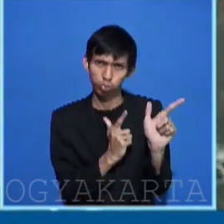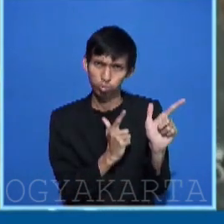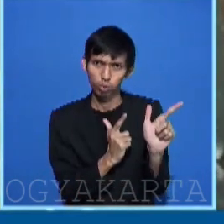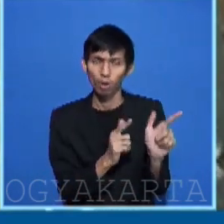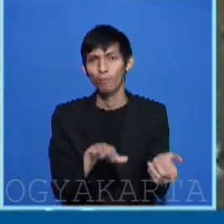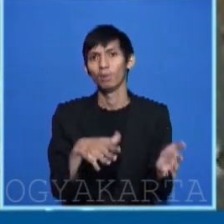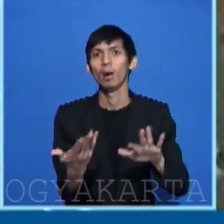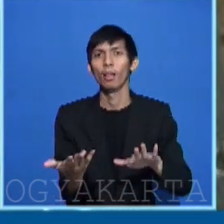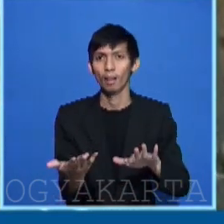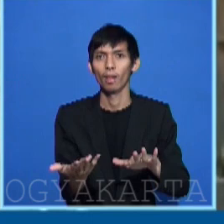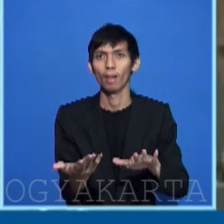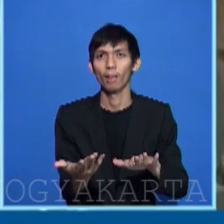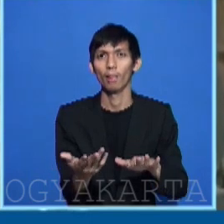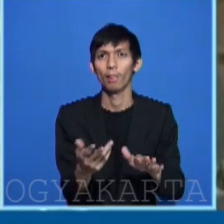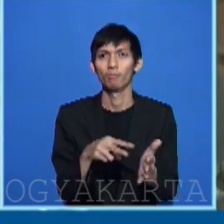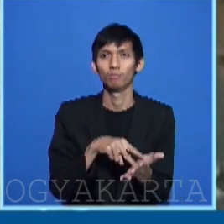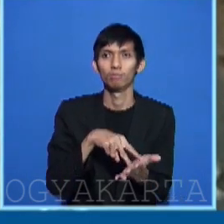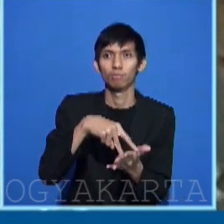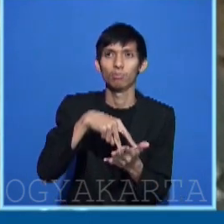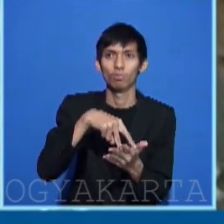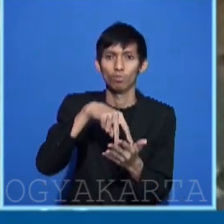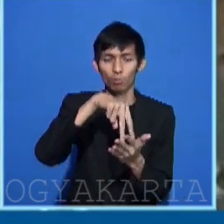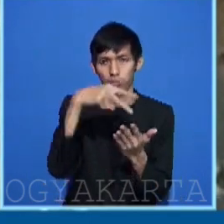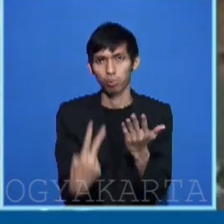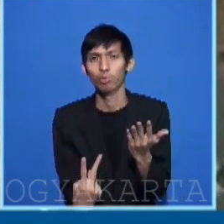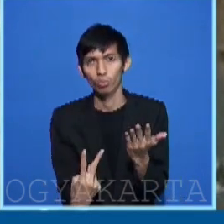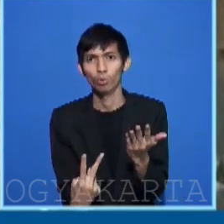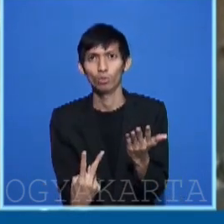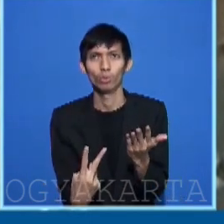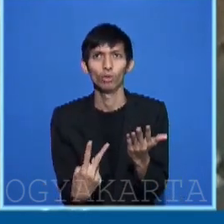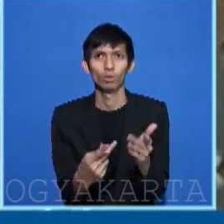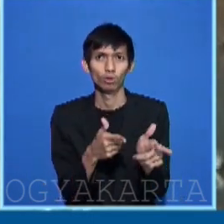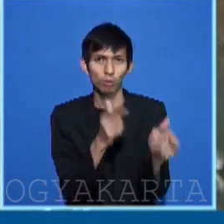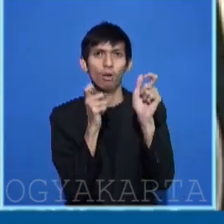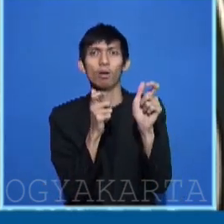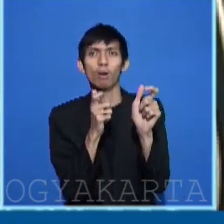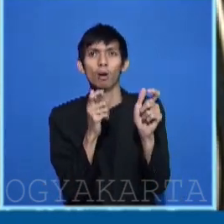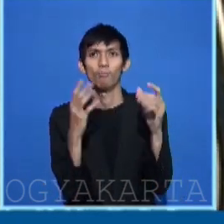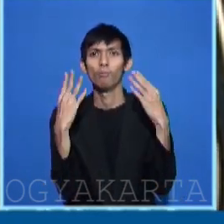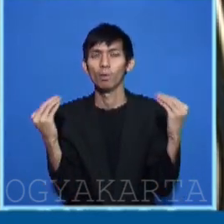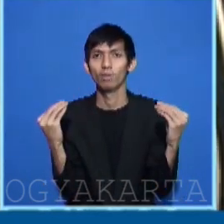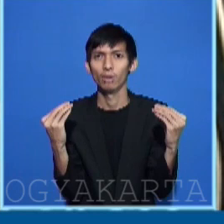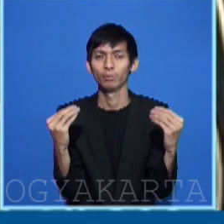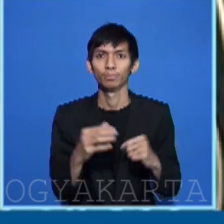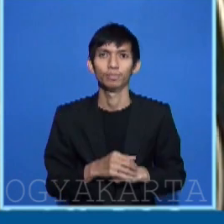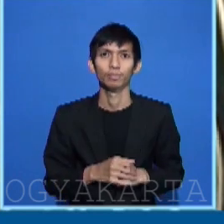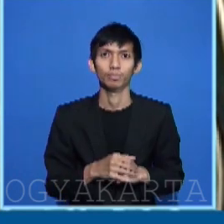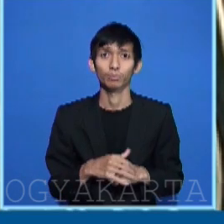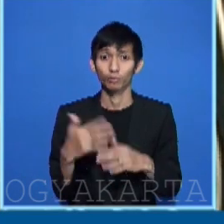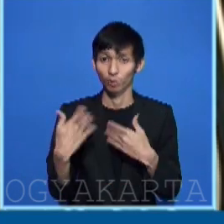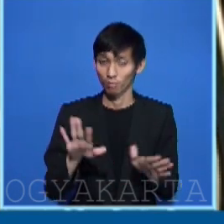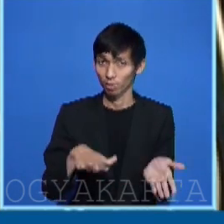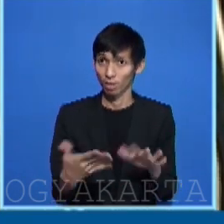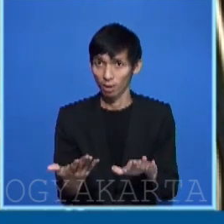nalikoya Mbake pun kesri 4 tanaman benguk senggo dakwah lantipun tembak walandi sak sampunipun gugur saladzim pun